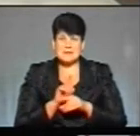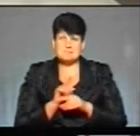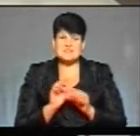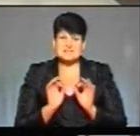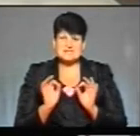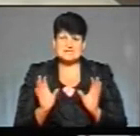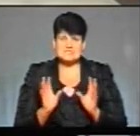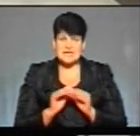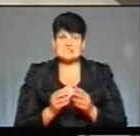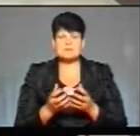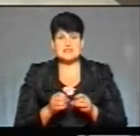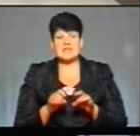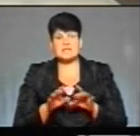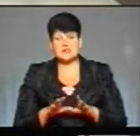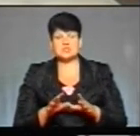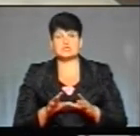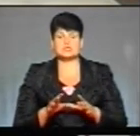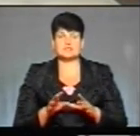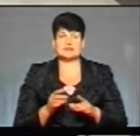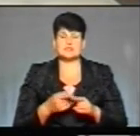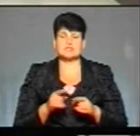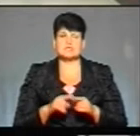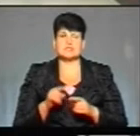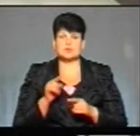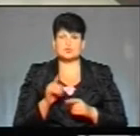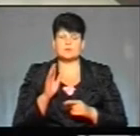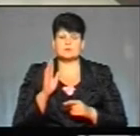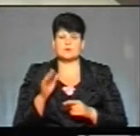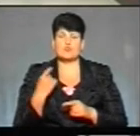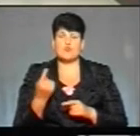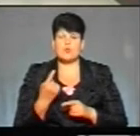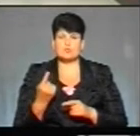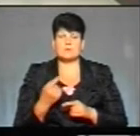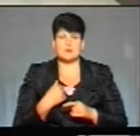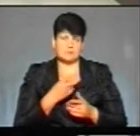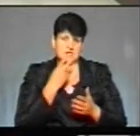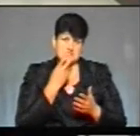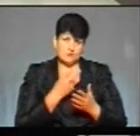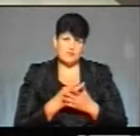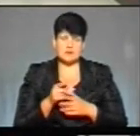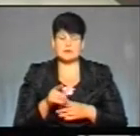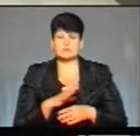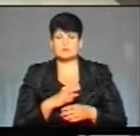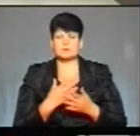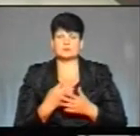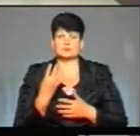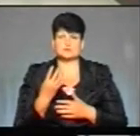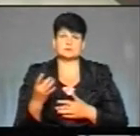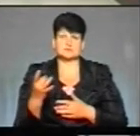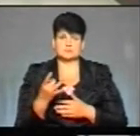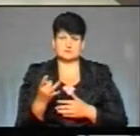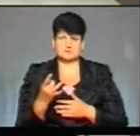кроків. І цю перспективу області ми презентували, там було в межах 4 районів